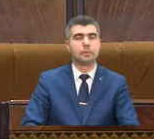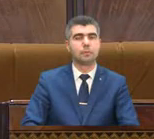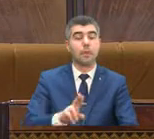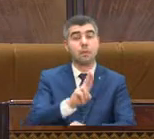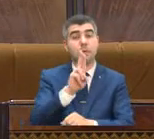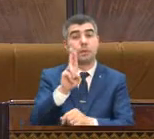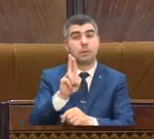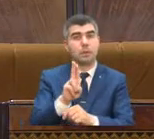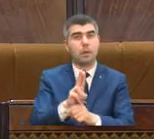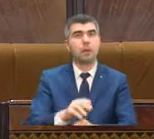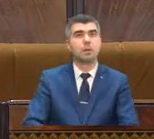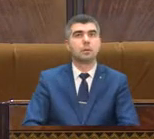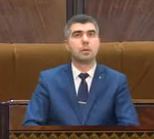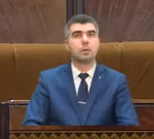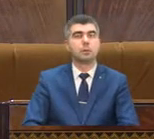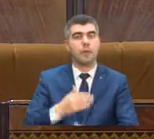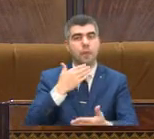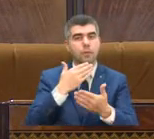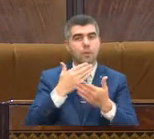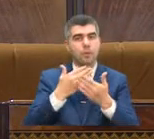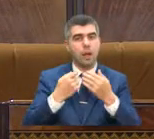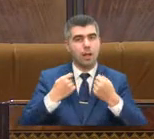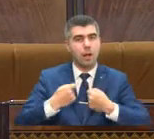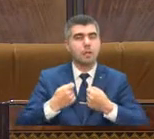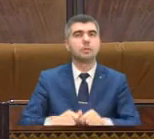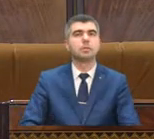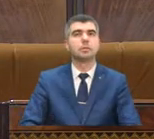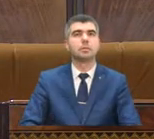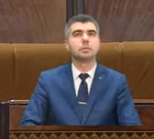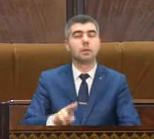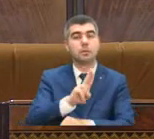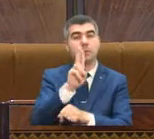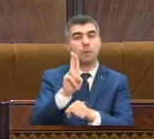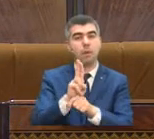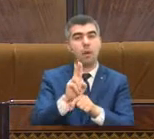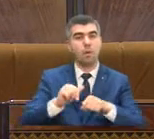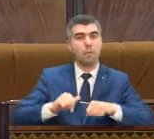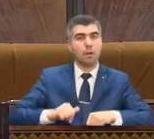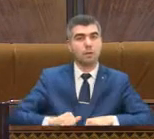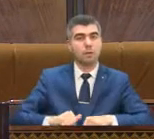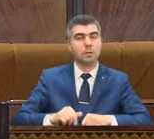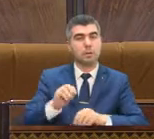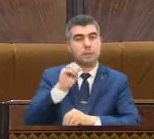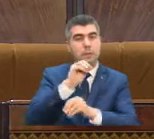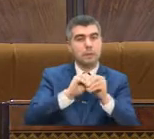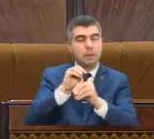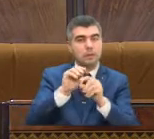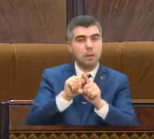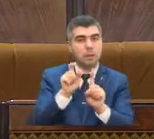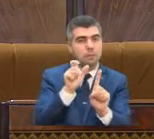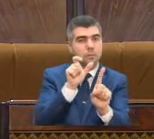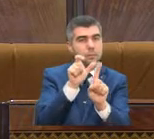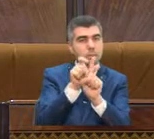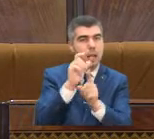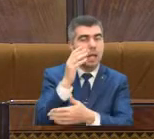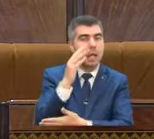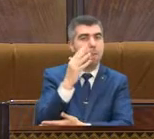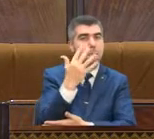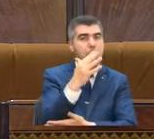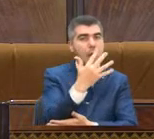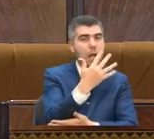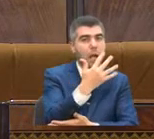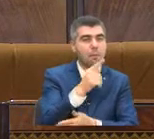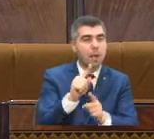نسائلكم. شكرا سيد رئيس. نسائلكم سيدة كاتبة الدولة عن دور الوزارة في حماية البيئة في ظل وجود